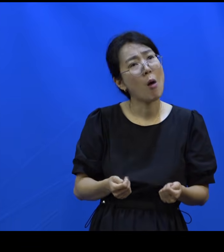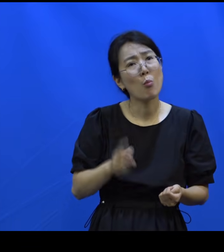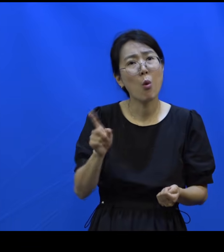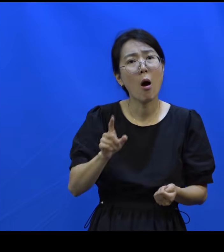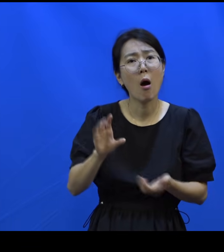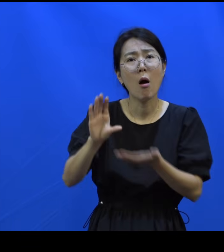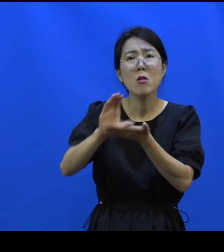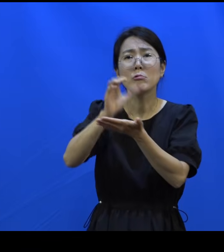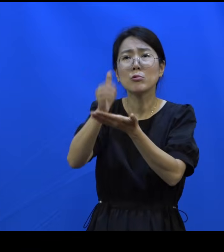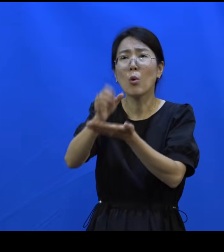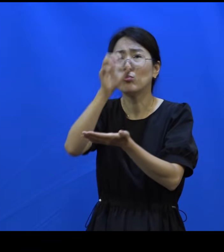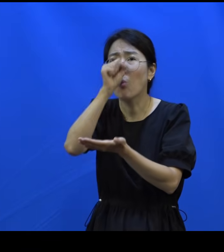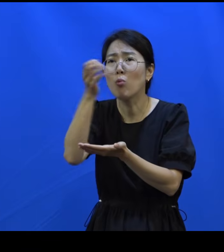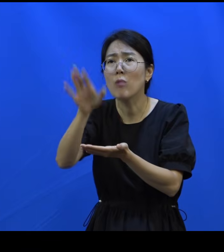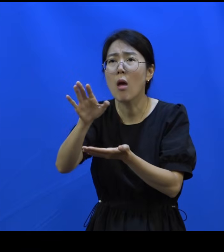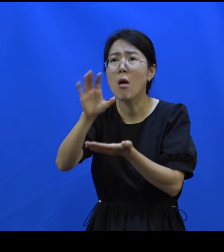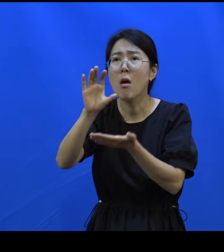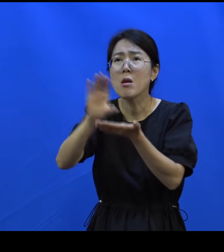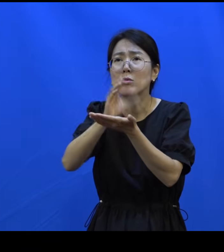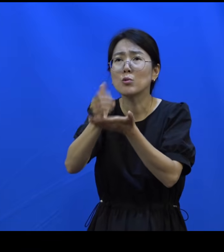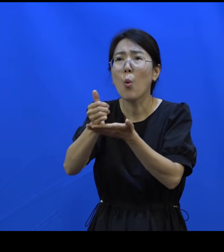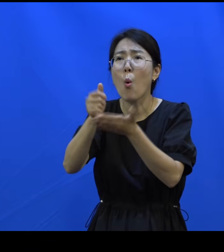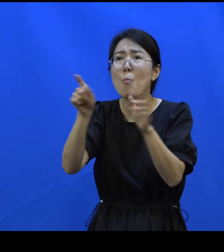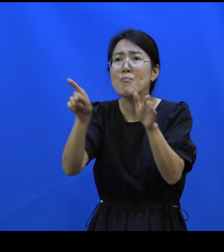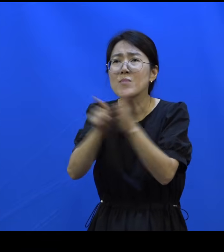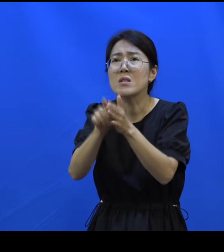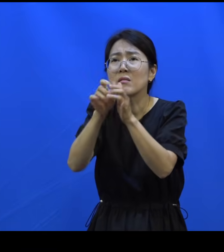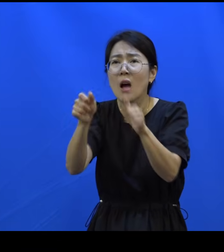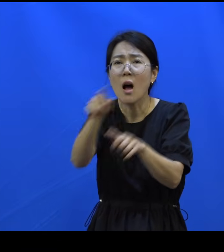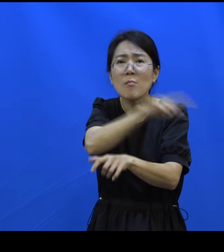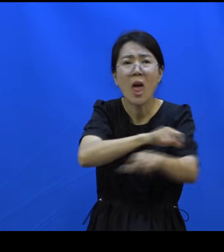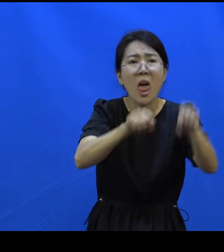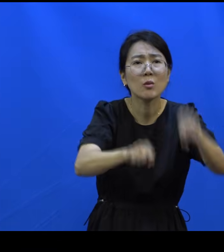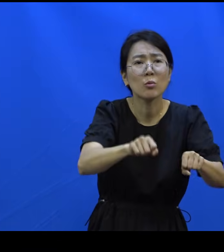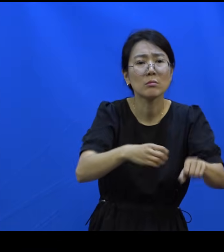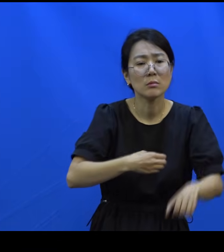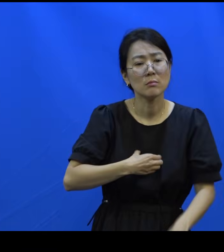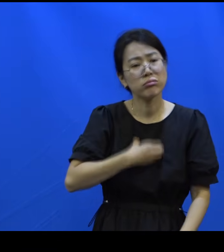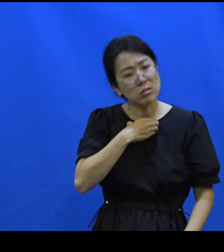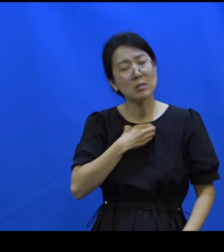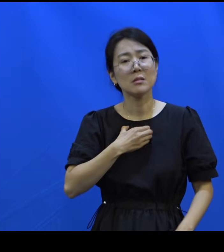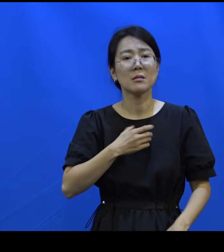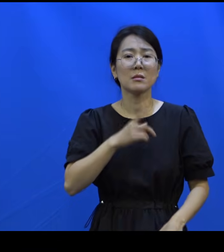신앙의 현저소를 확인해 볼 필요가 있습니다. 주님이 원하시는 교회는 어떤 교회일까?